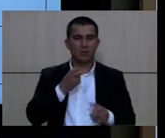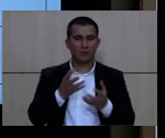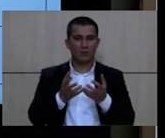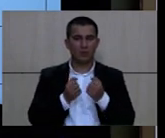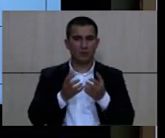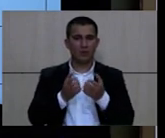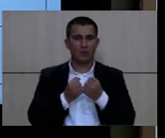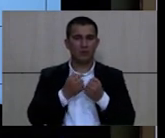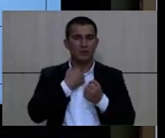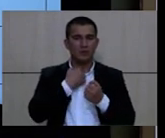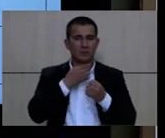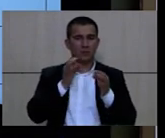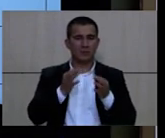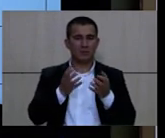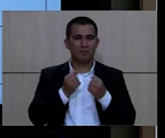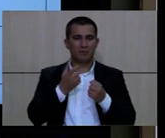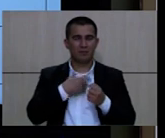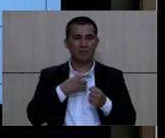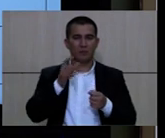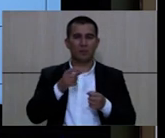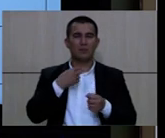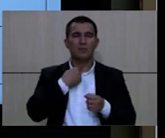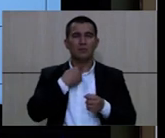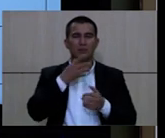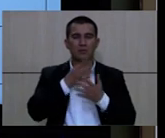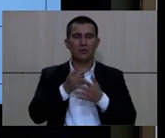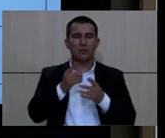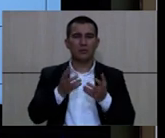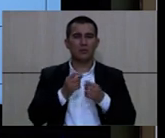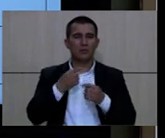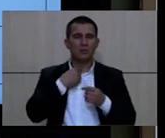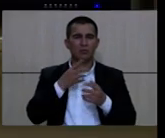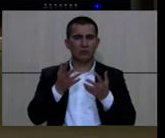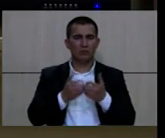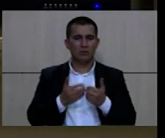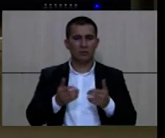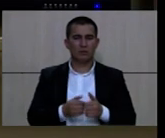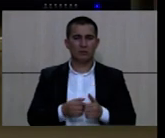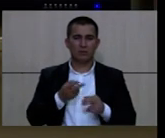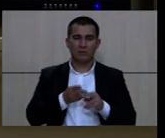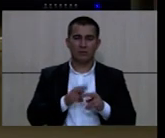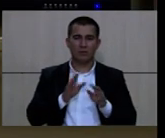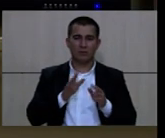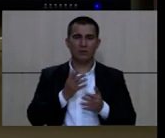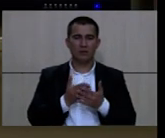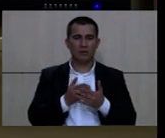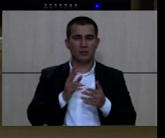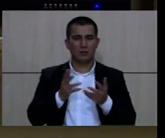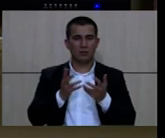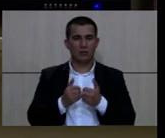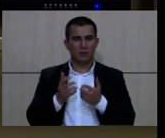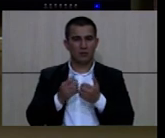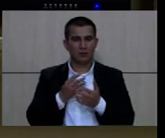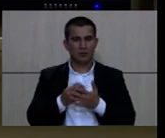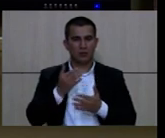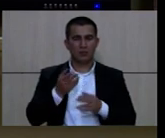qilgichlarga misollar keltiring. Aziz o'quvchilar, tovush qabul qilgichlarga nimalar kirardi? Barakalla, tovush qabul